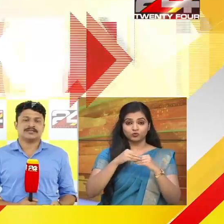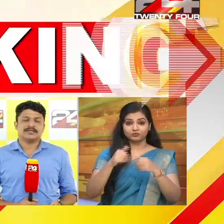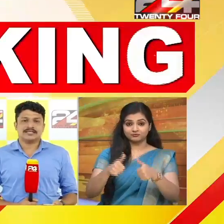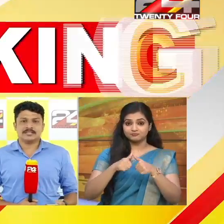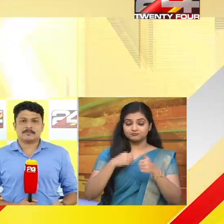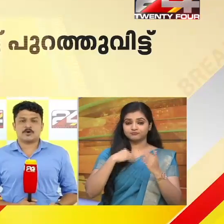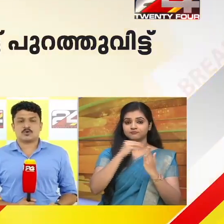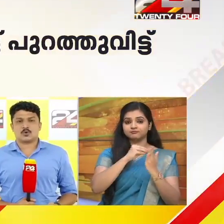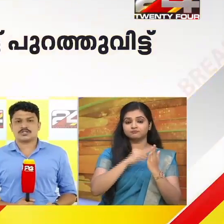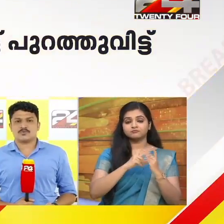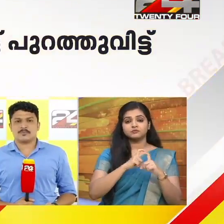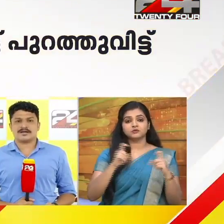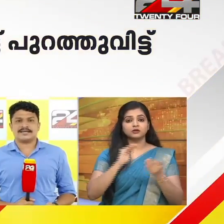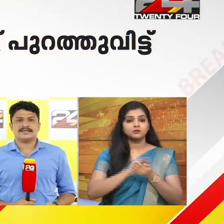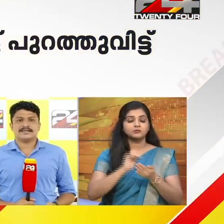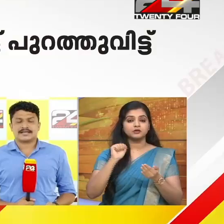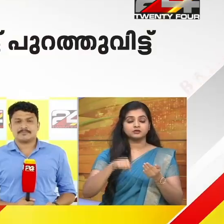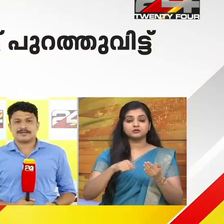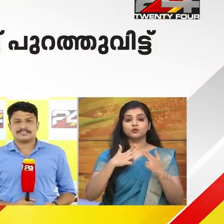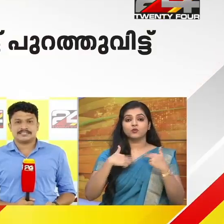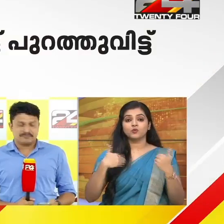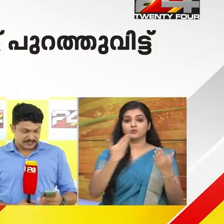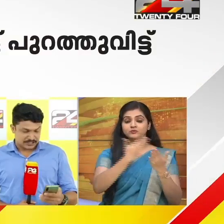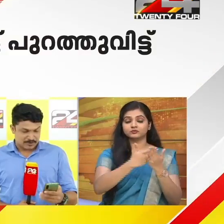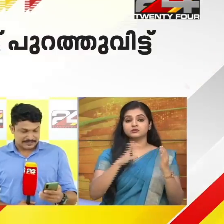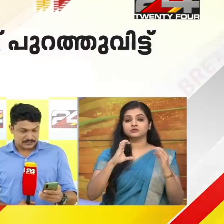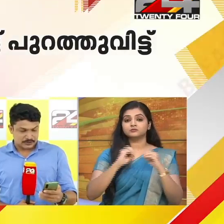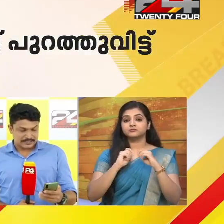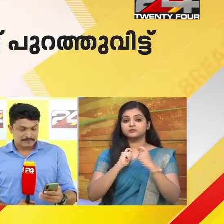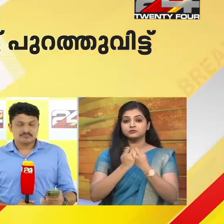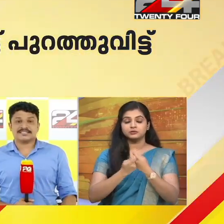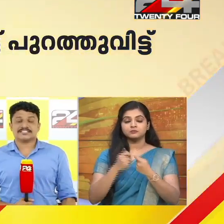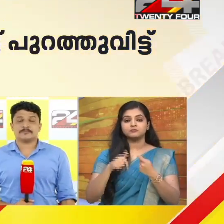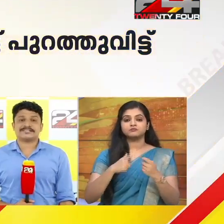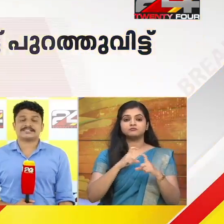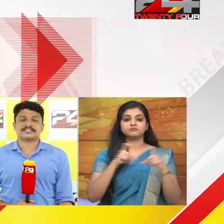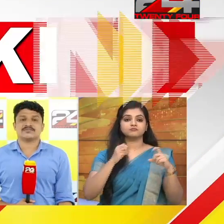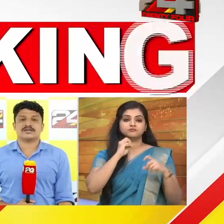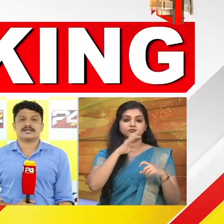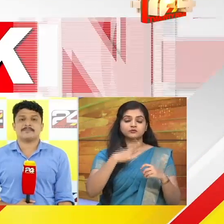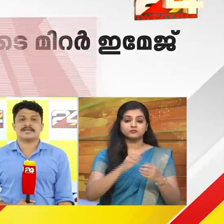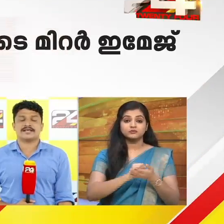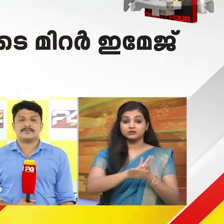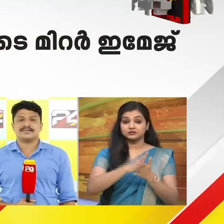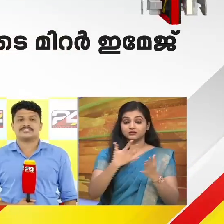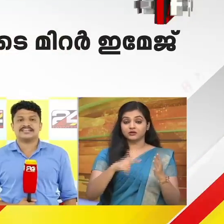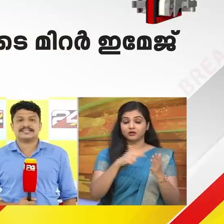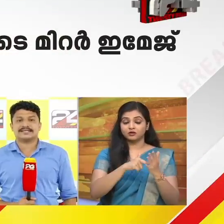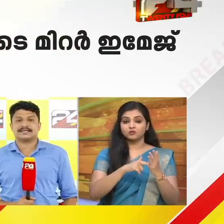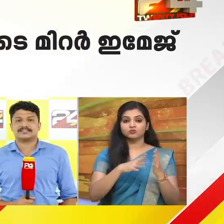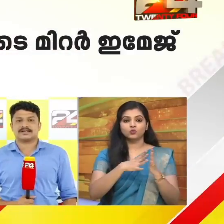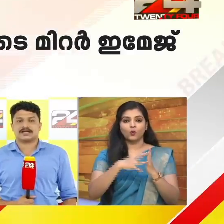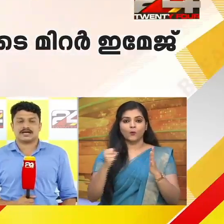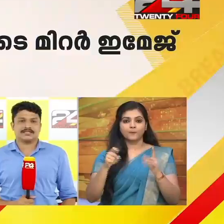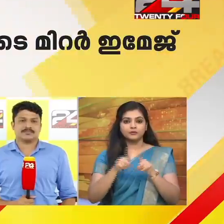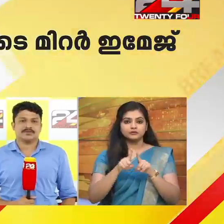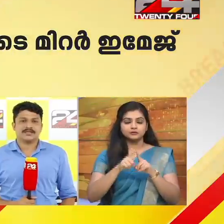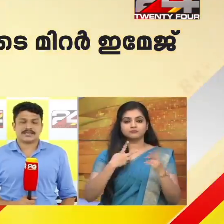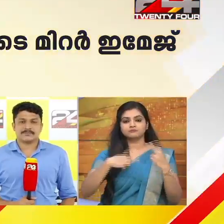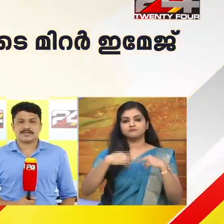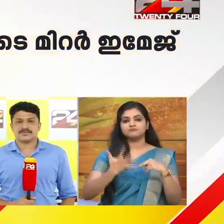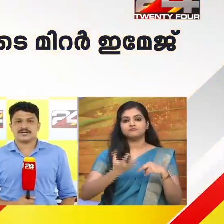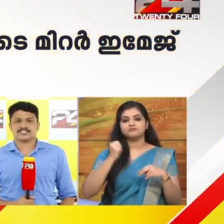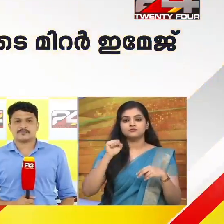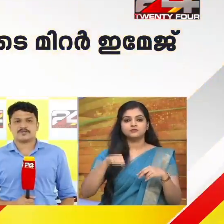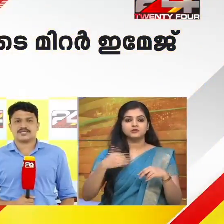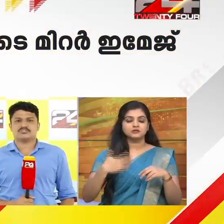എന്നും ഇന്നിപ്പോൾ കോടതി മുമ്പാകെ ക്രൈംബ്രാഞ്ച് വിശദമാക്കിയിട്ടുണ്ട്. നശിപ്പിച്ച തെളിവുകളുടെ മിറർ ഇമേജ് വീണ്ടെടുക്കാൻ തങ്ങൾക്കായെന്നും